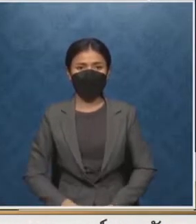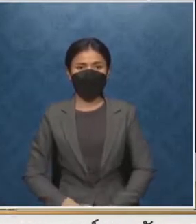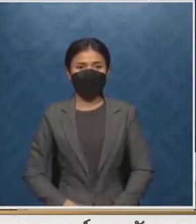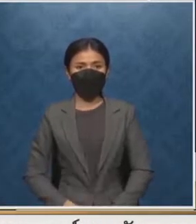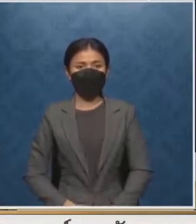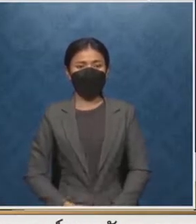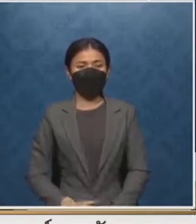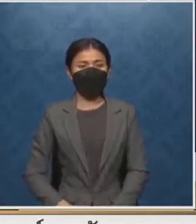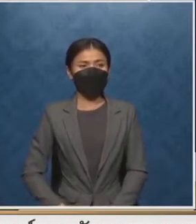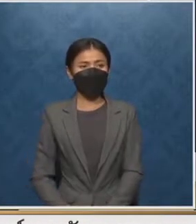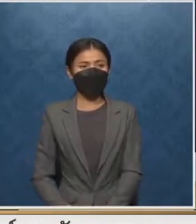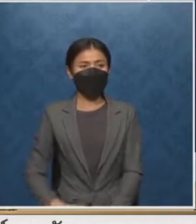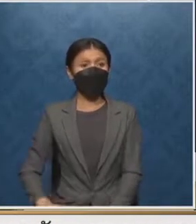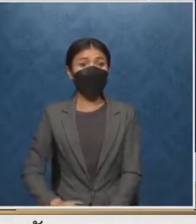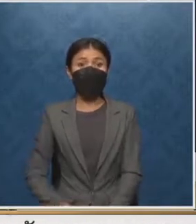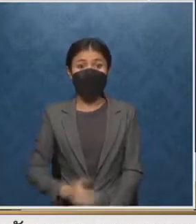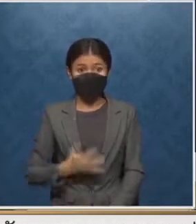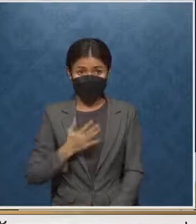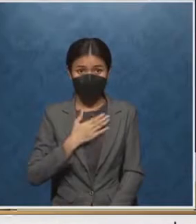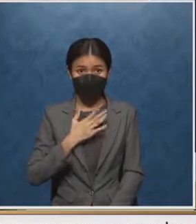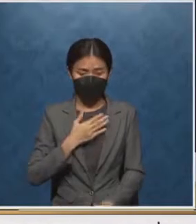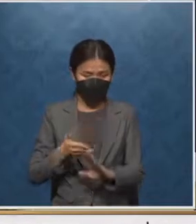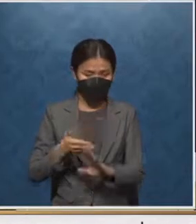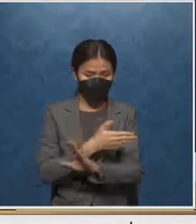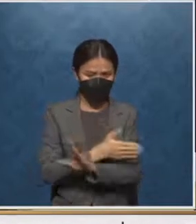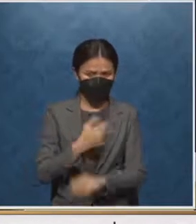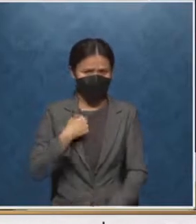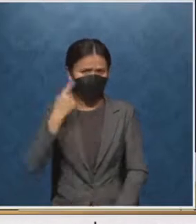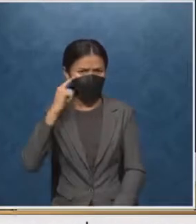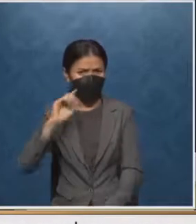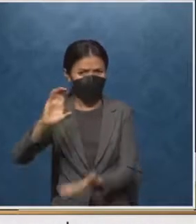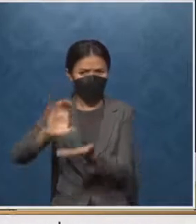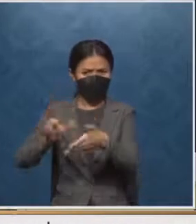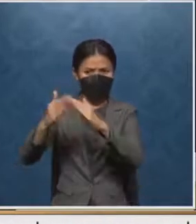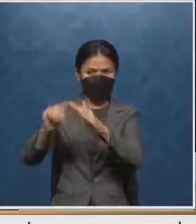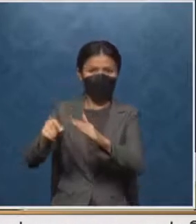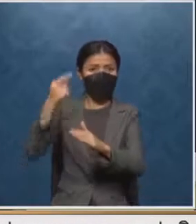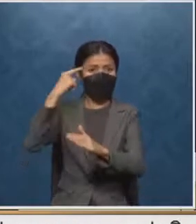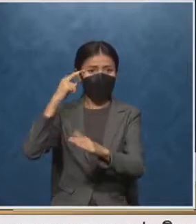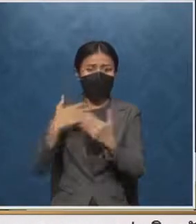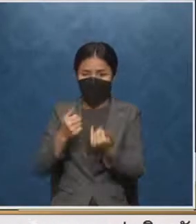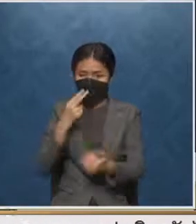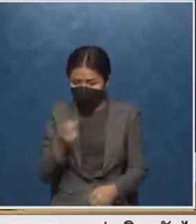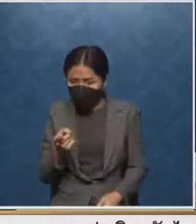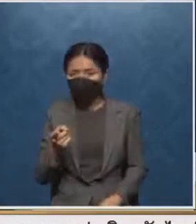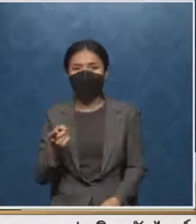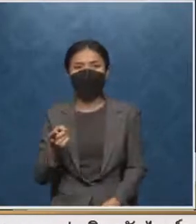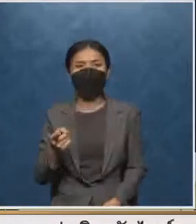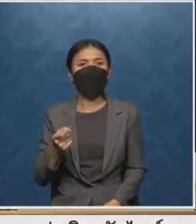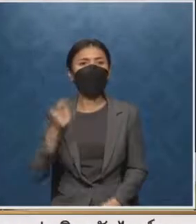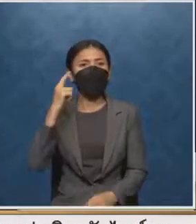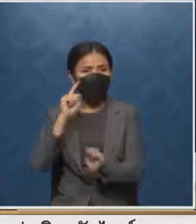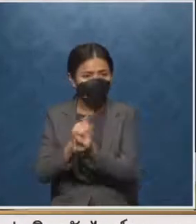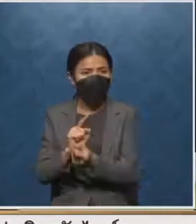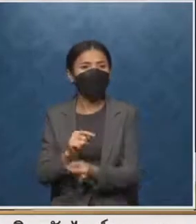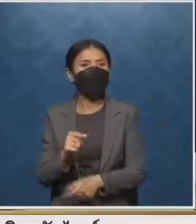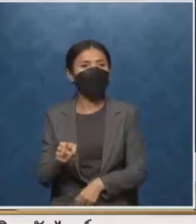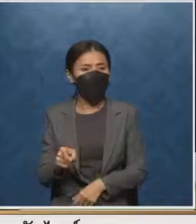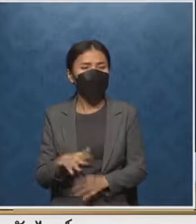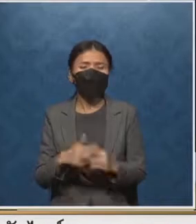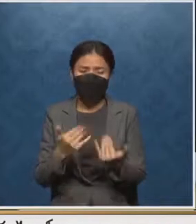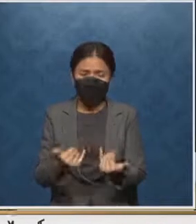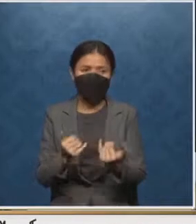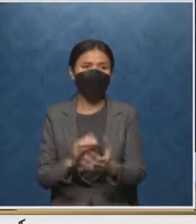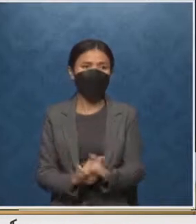สื่อต่างๆในปัจจุบันนั้นมันมากมายเหลือเกินนะครับแม้กระทั่งองค์กรที่ทำเกี่